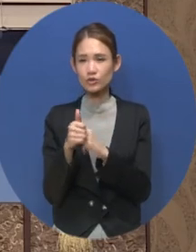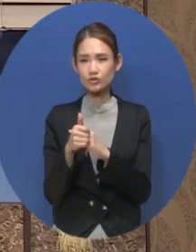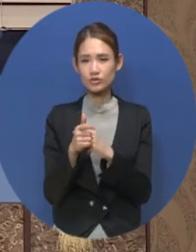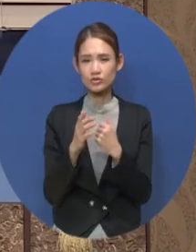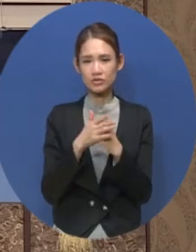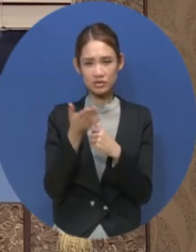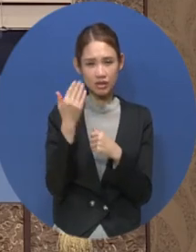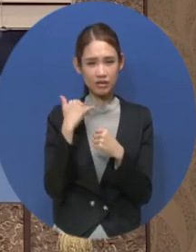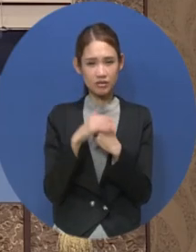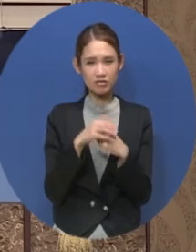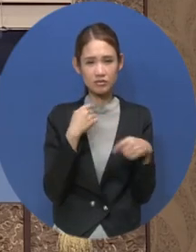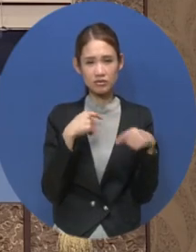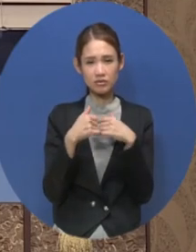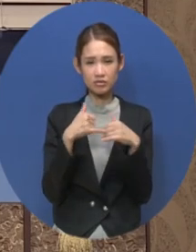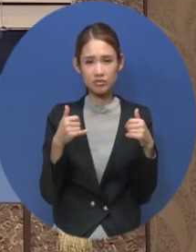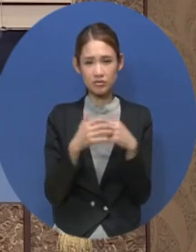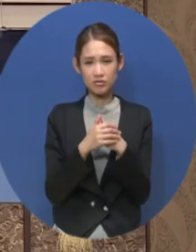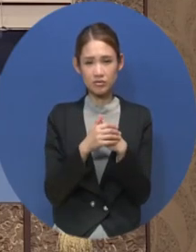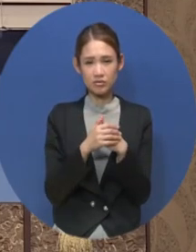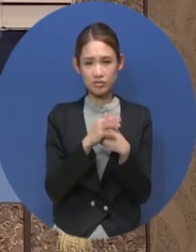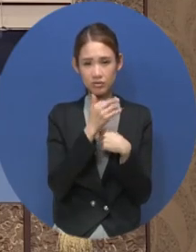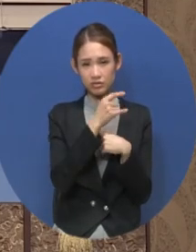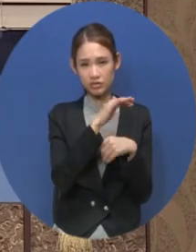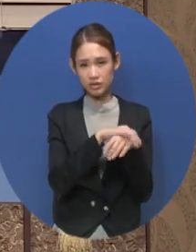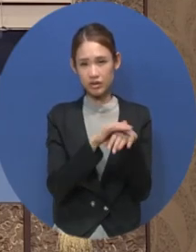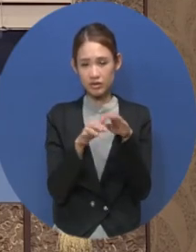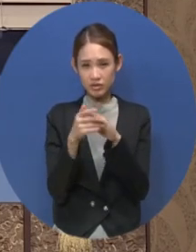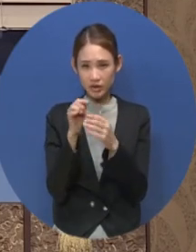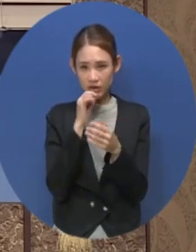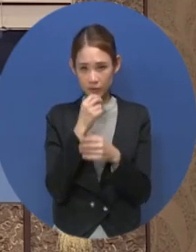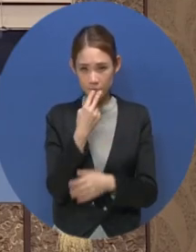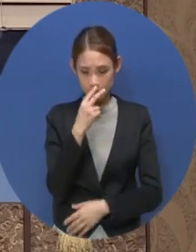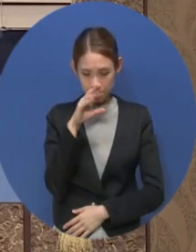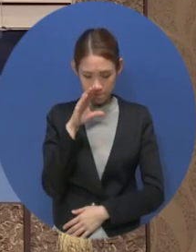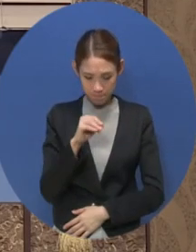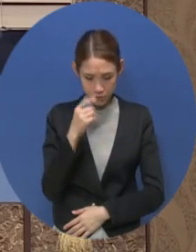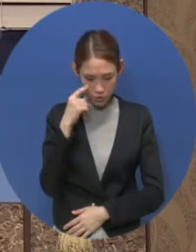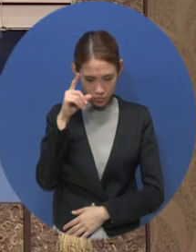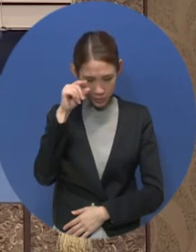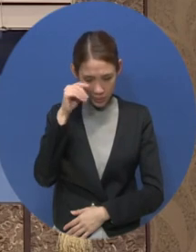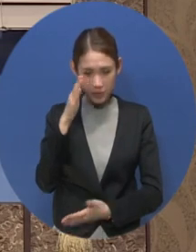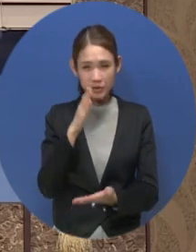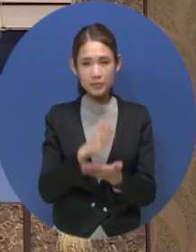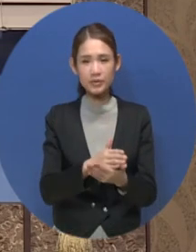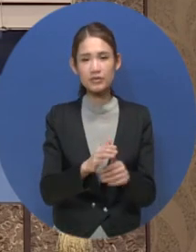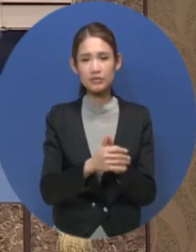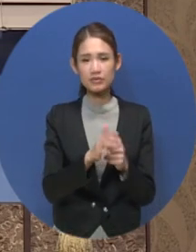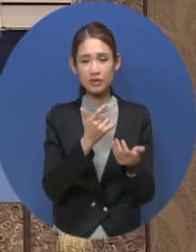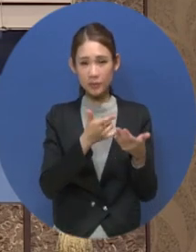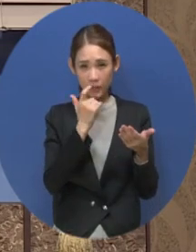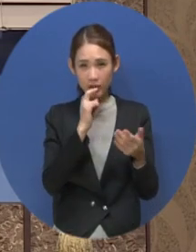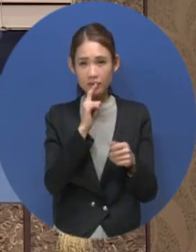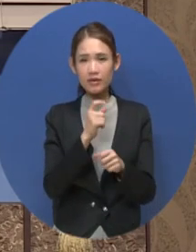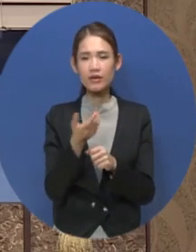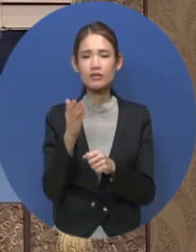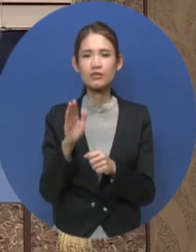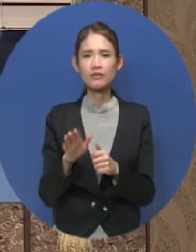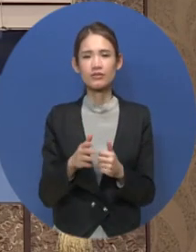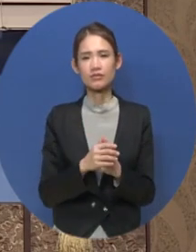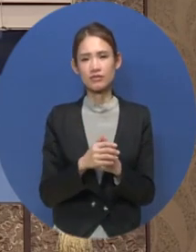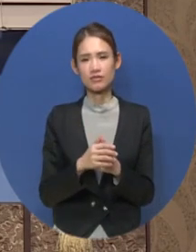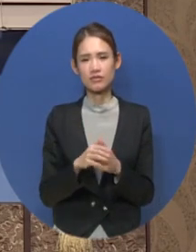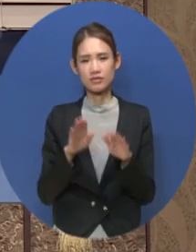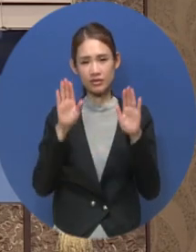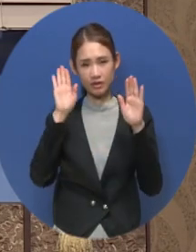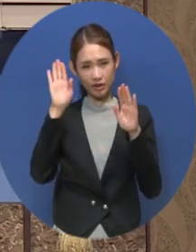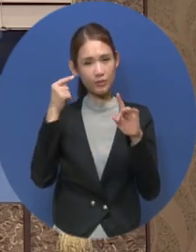지도자들은 그랬어요. 가늠자 가늠새 잘 보고 호흡 딱 멈추고 눈 깜빡거리지 말고 잘 쏴 이게였는데 네.